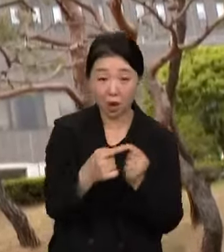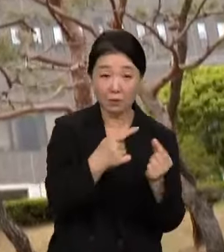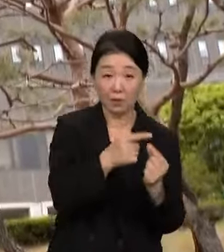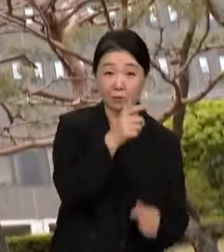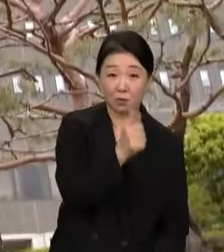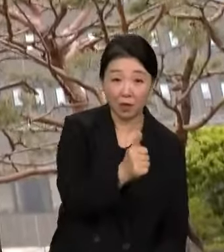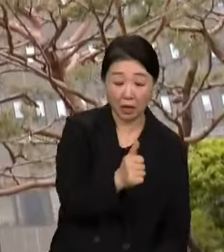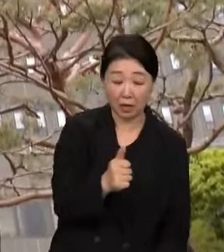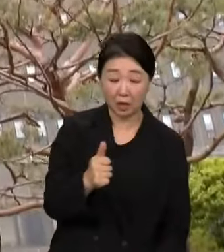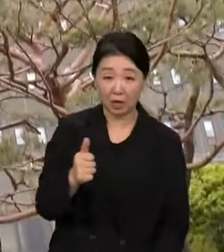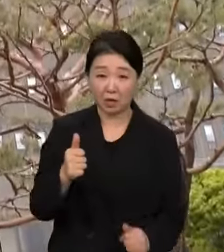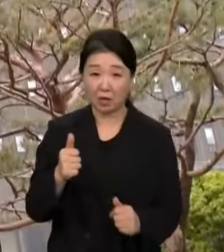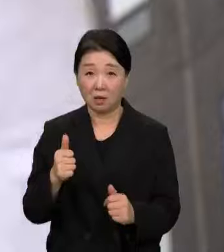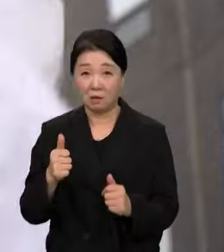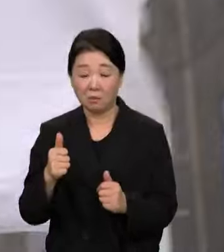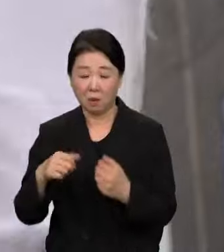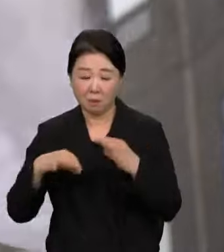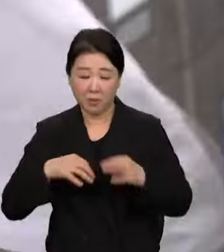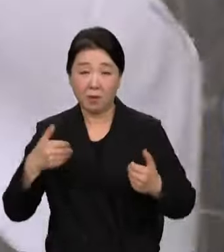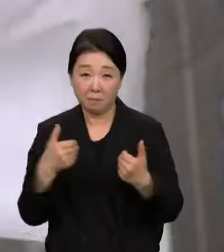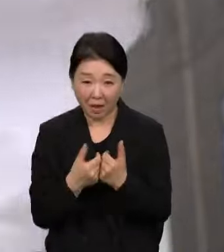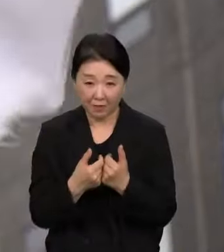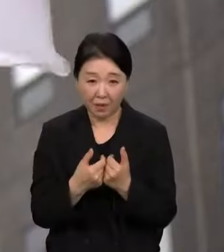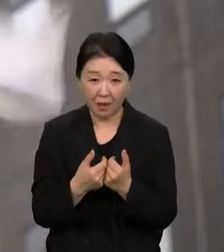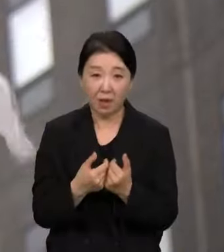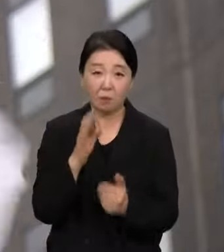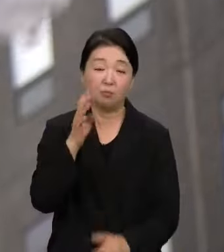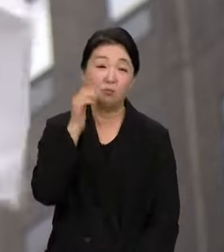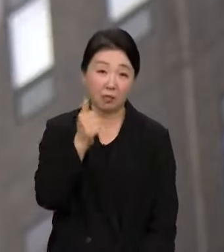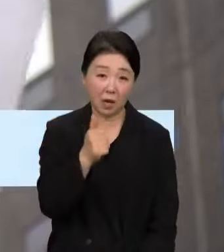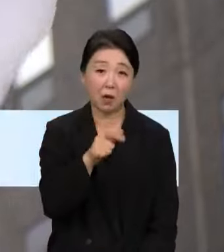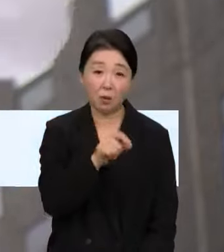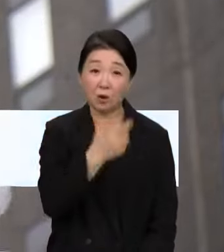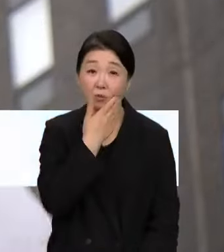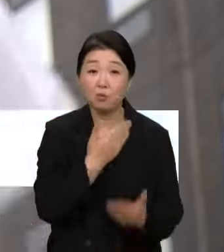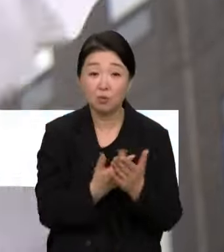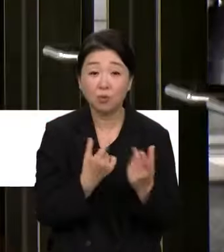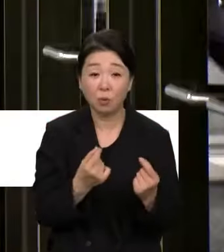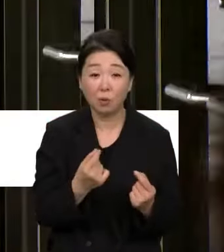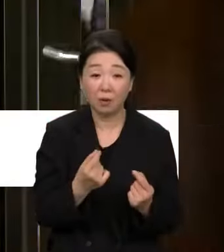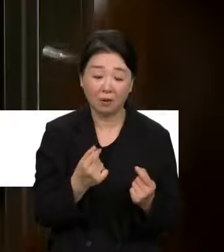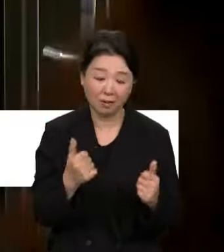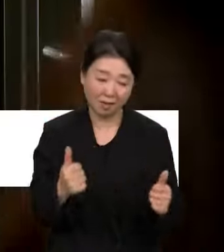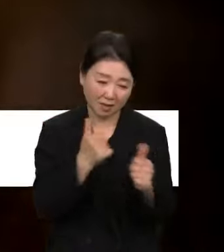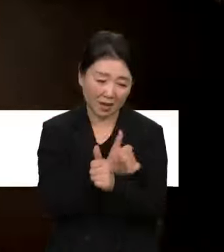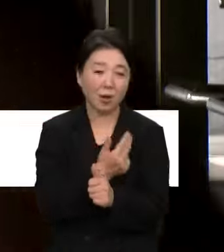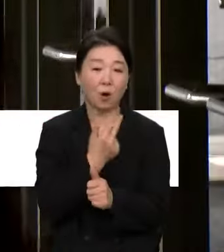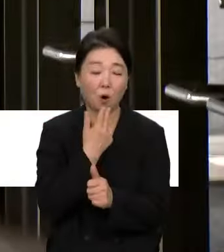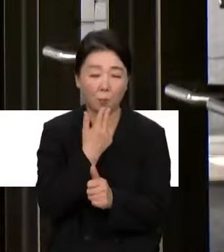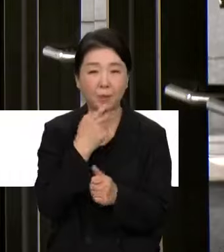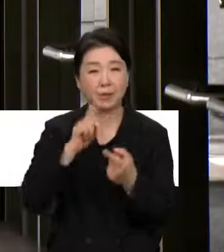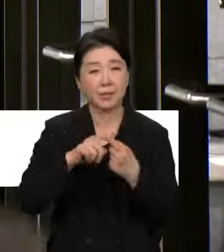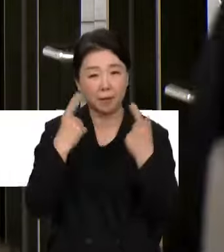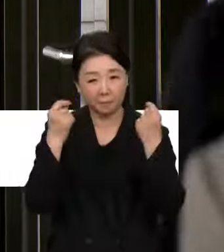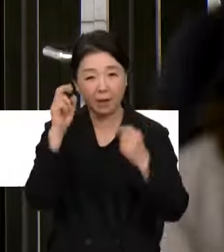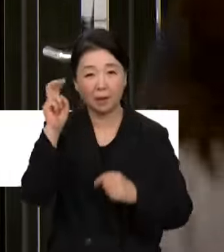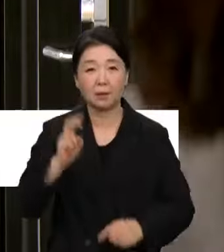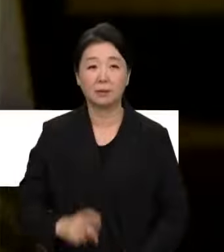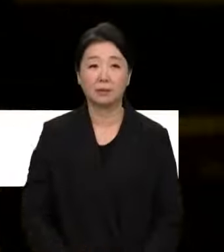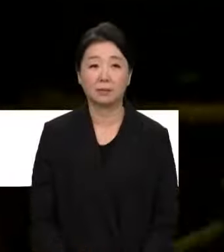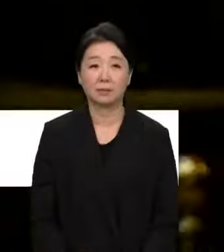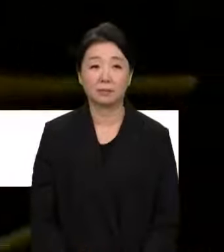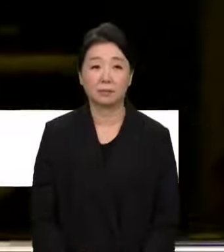반부패 이부장의 교체 여부입니다 취재 결과 해당 부장 검사들은 자리를 옮기지 않을 가능성이 큰 것으로 파악도